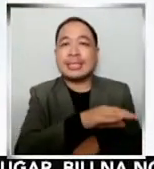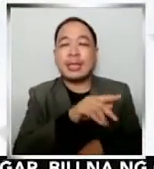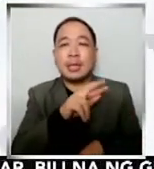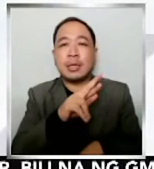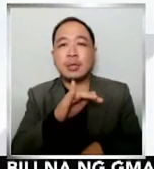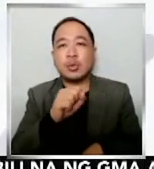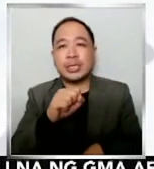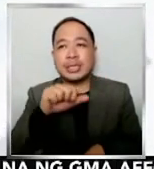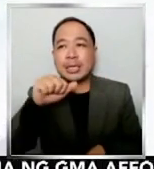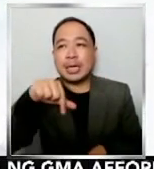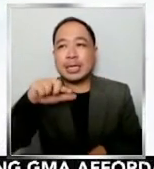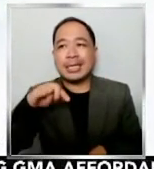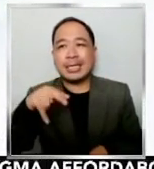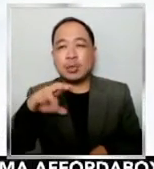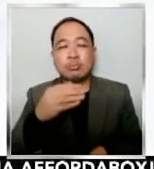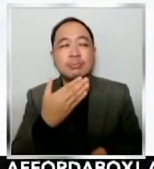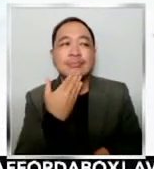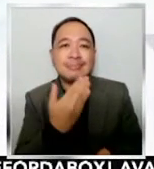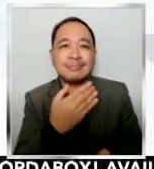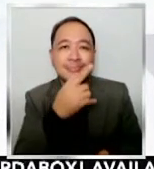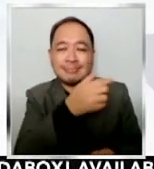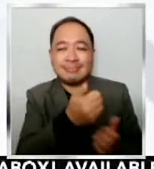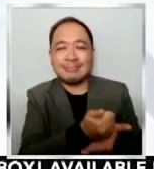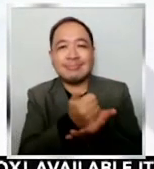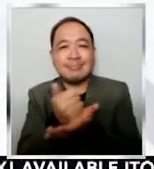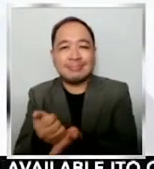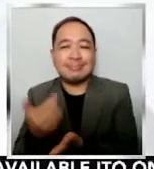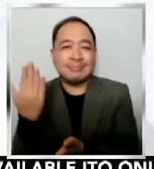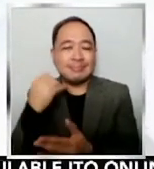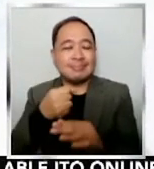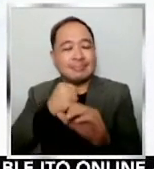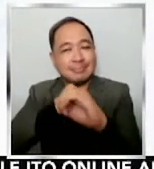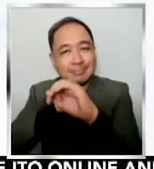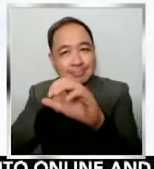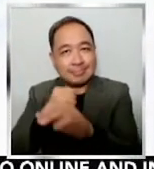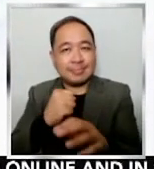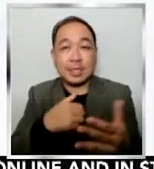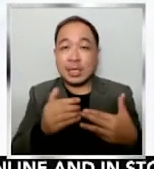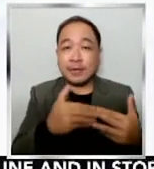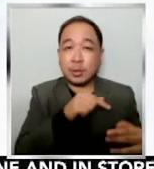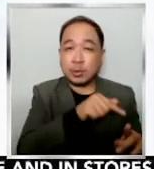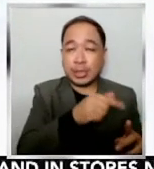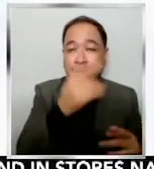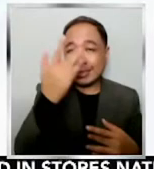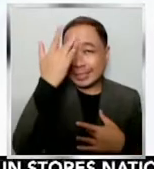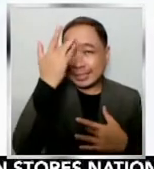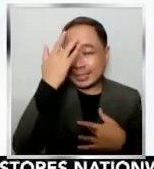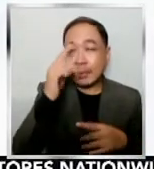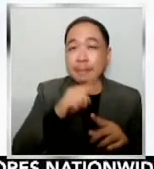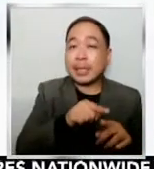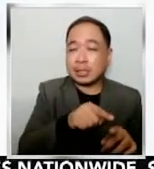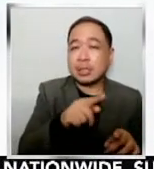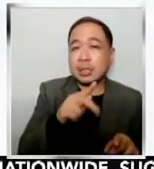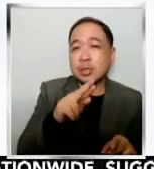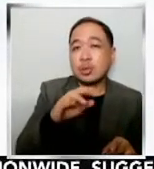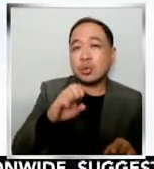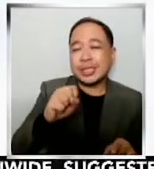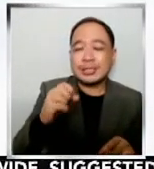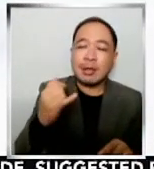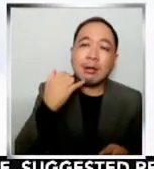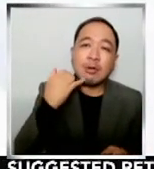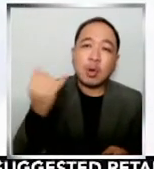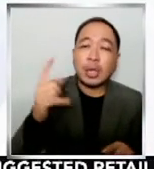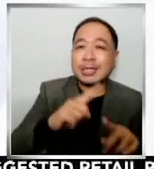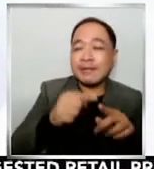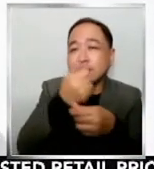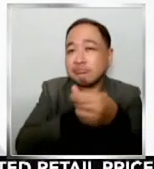sakit, tinawagan daw ni Chris ang mga aniyay matitinding governor, LGU officials at matataas na tao may paggalang at malalim na